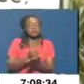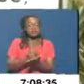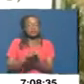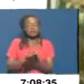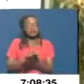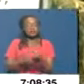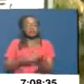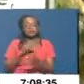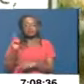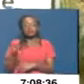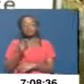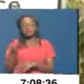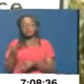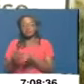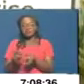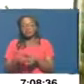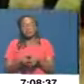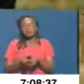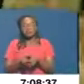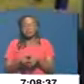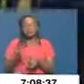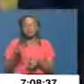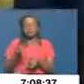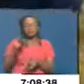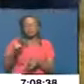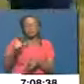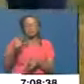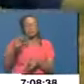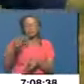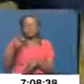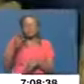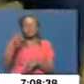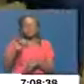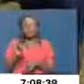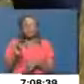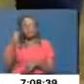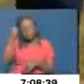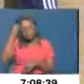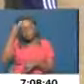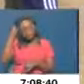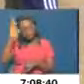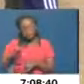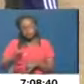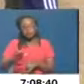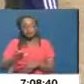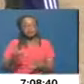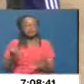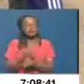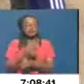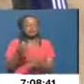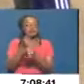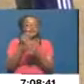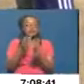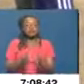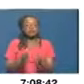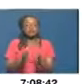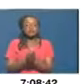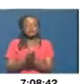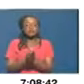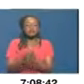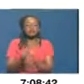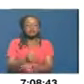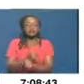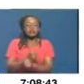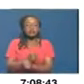pia alizuru eneo la Michuki Memorial Park ambapo alikutana na wadau mbalimbali katika sekta ya uhifadhi wa misitu.